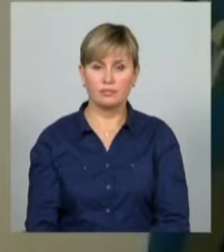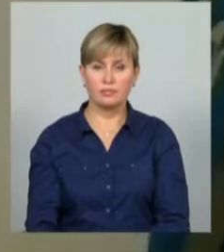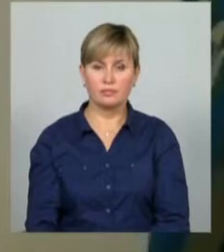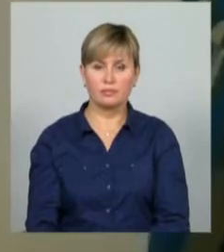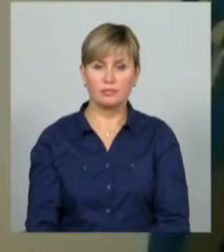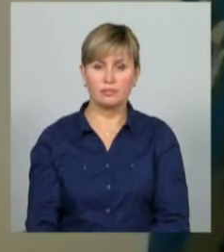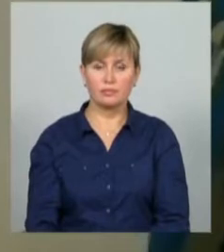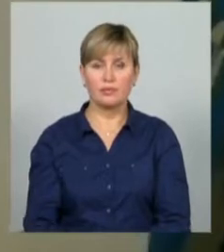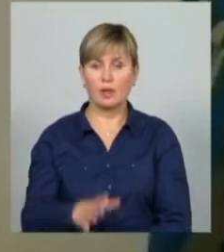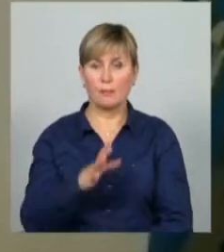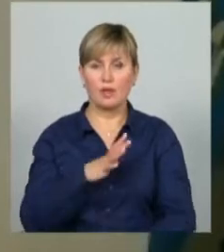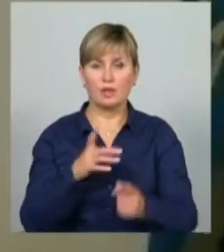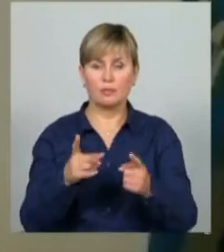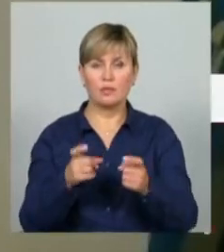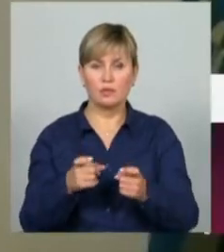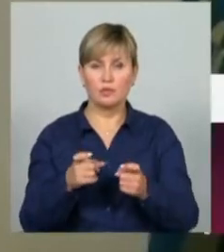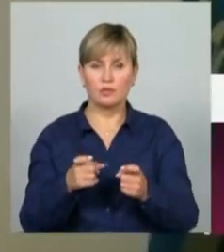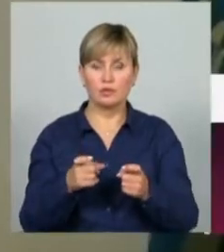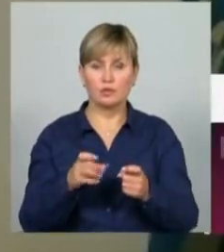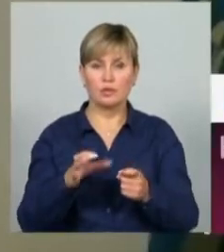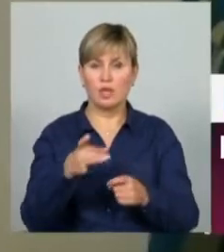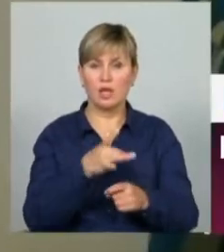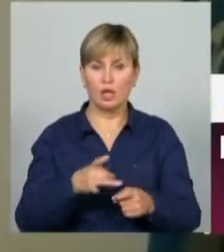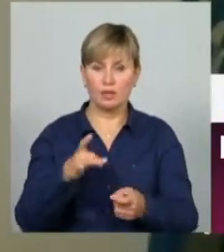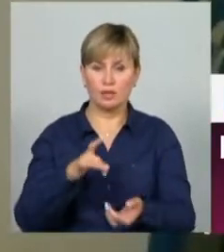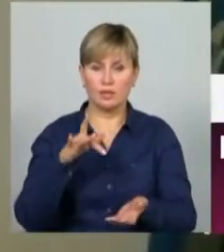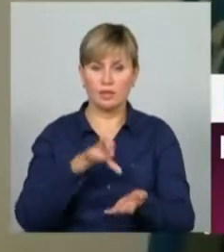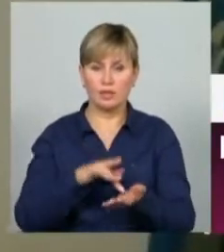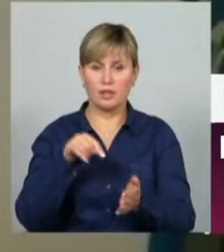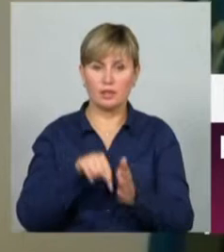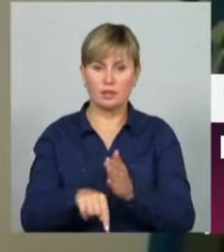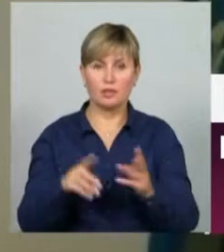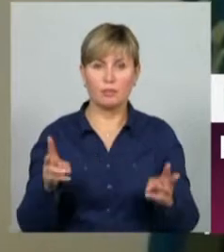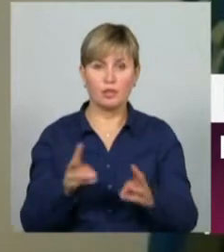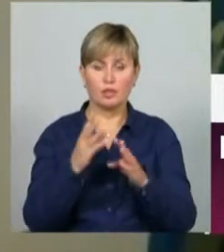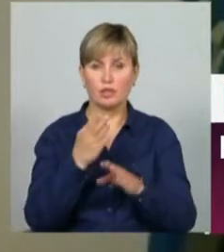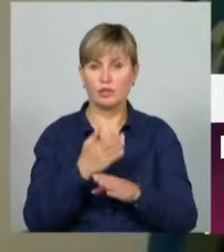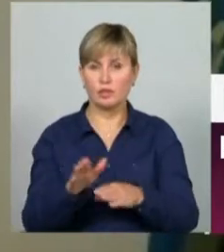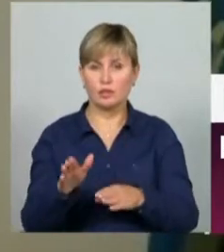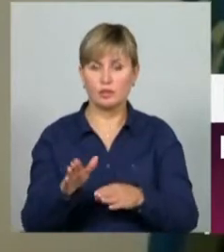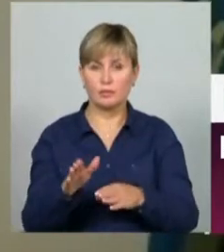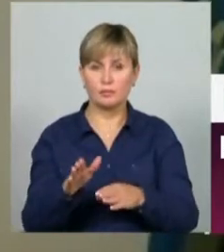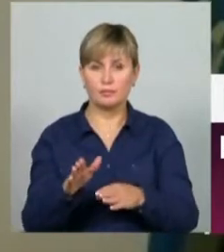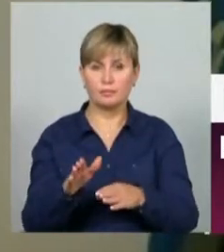Помимо этого было привлечено с районного центра Щербактинского района пожарная часть,